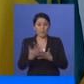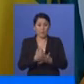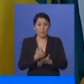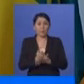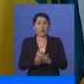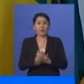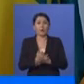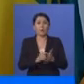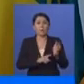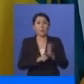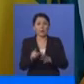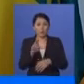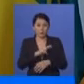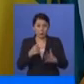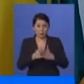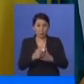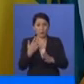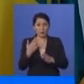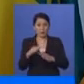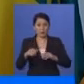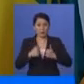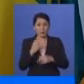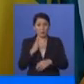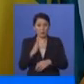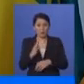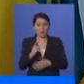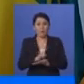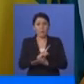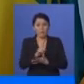бар. Енді бастаған ісімізді соңына дейін жеткізуге тырысамыз.